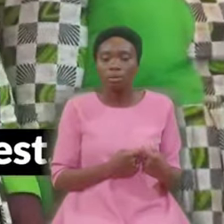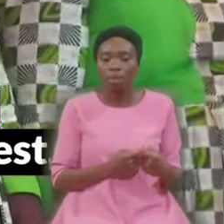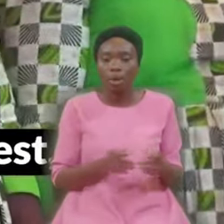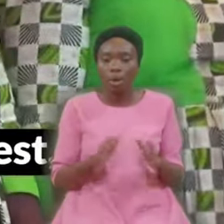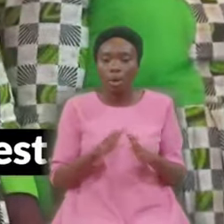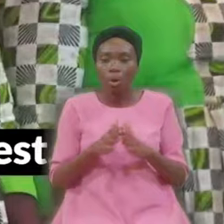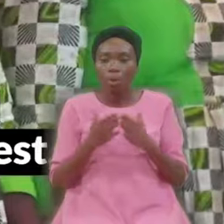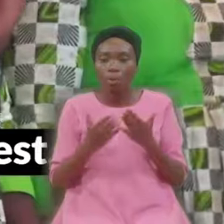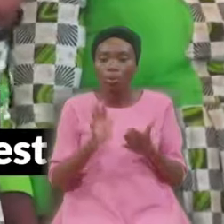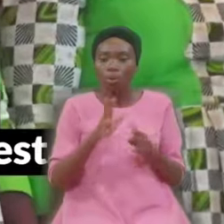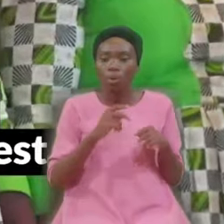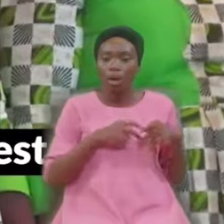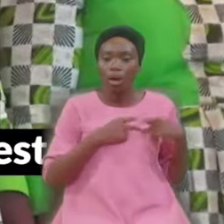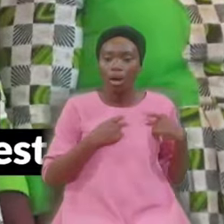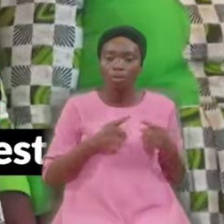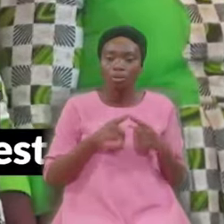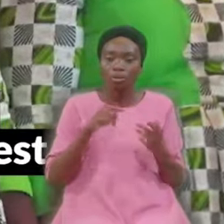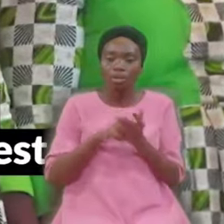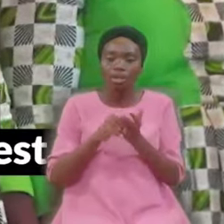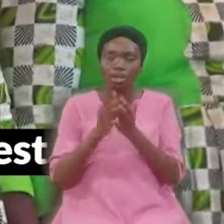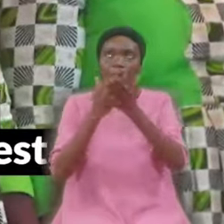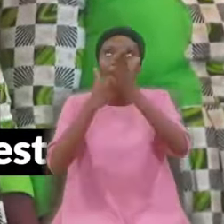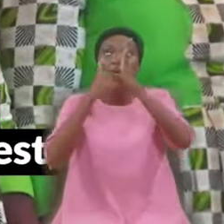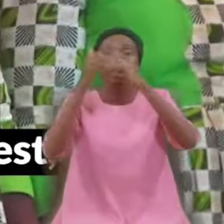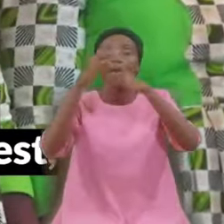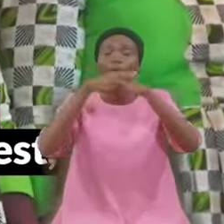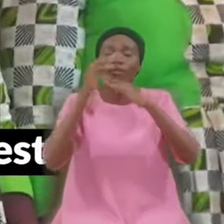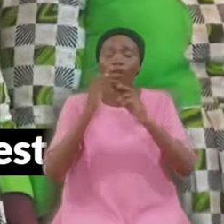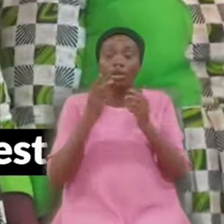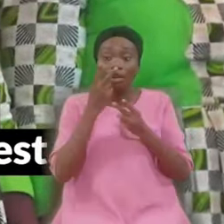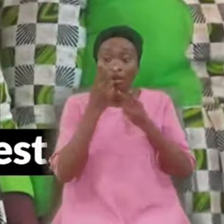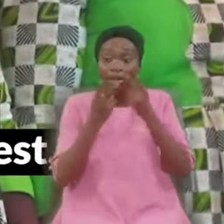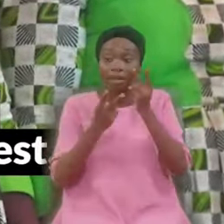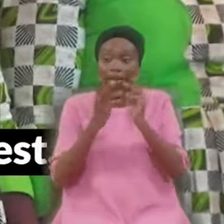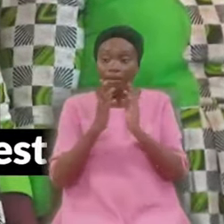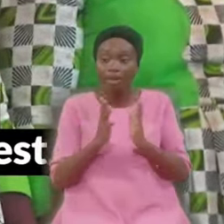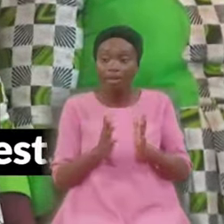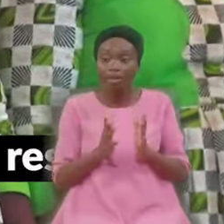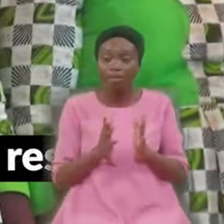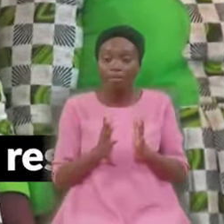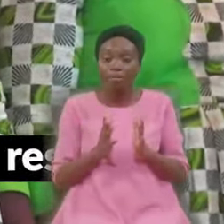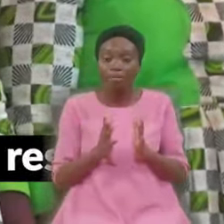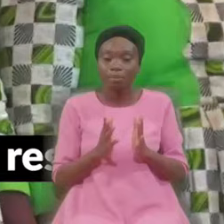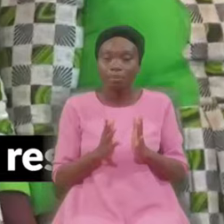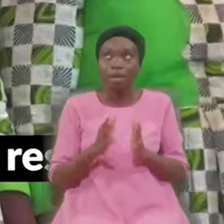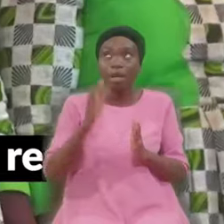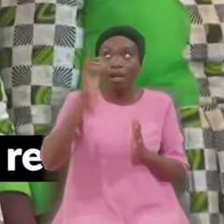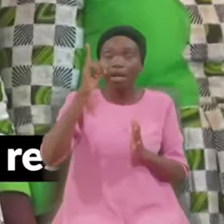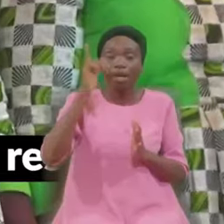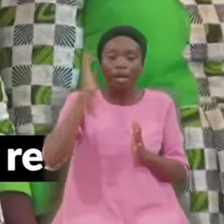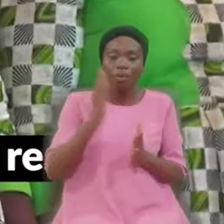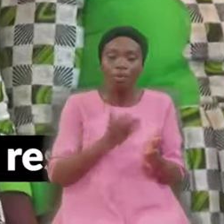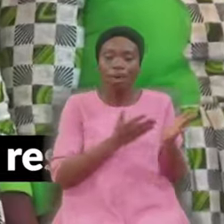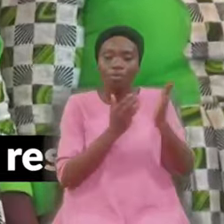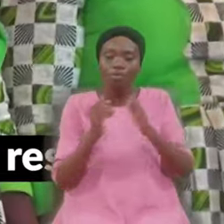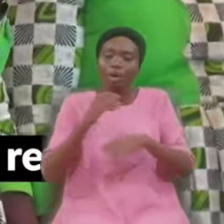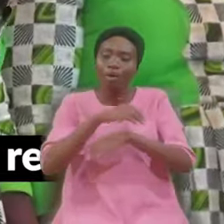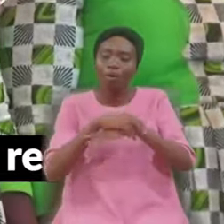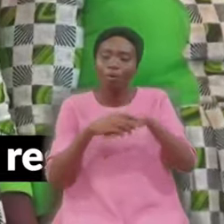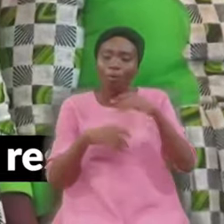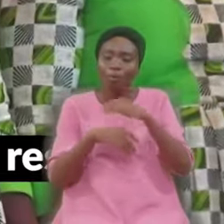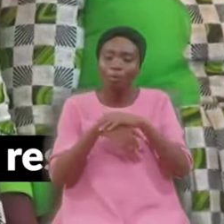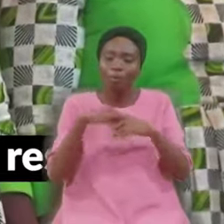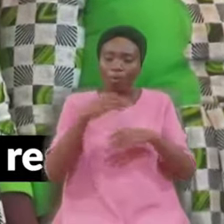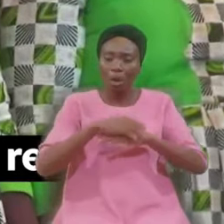cœur. Ouvre ton cœur à l'invité céleste. Il te